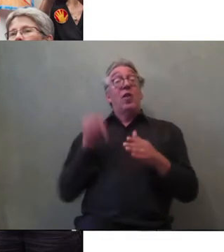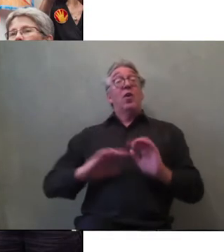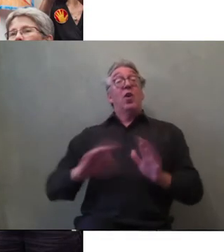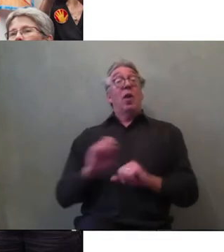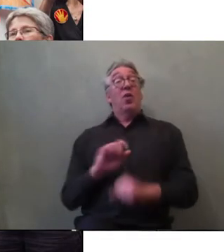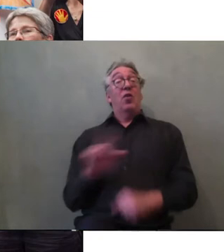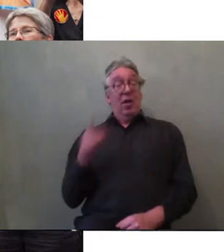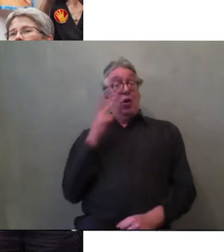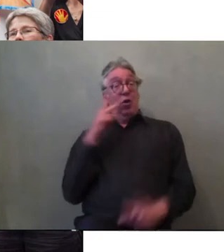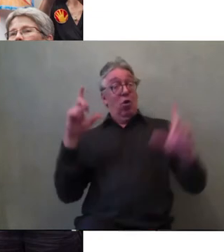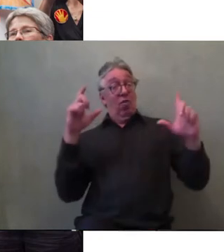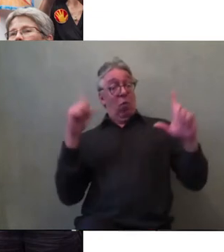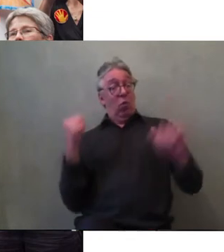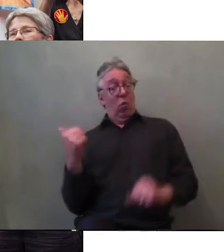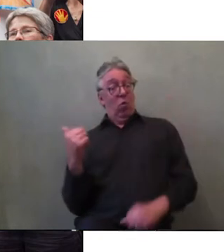is ook het